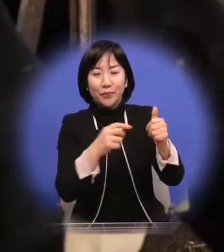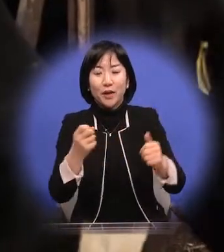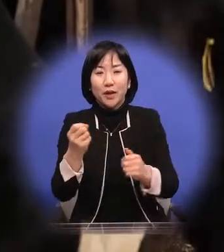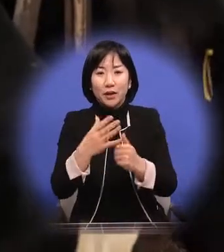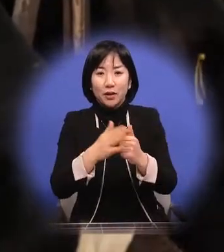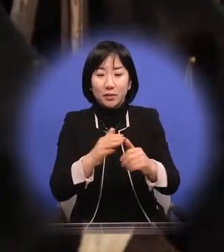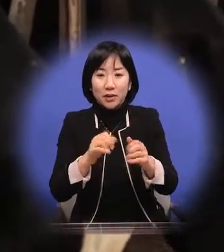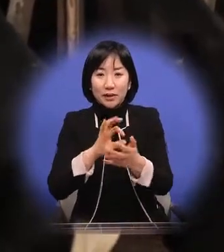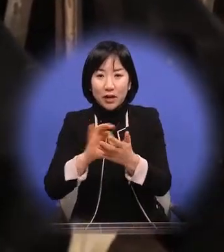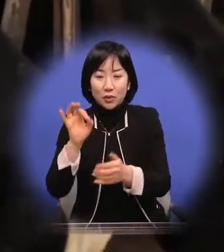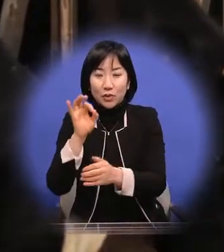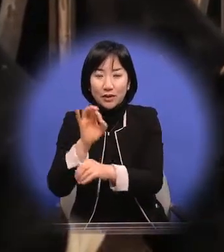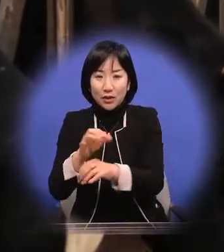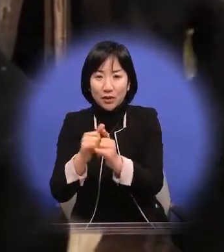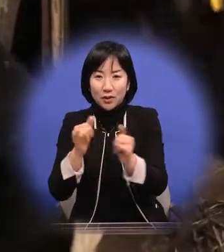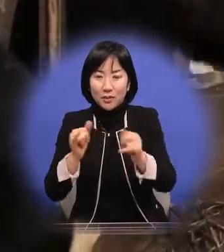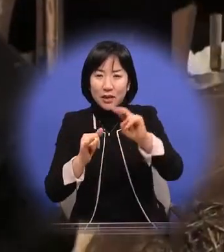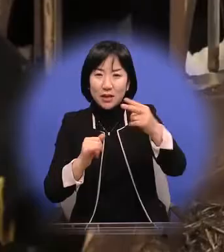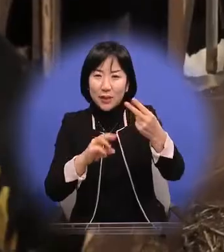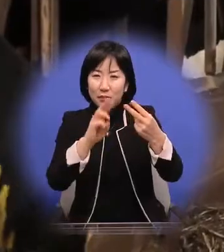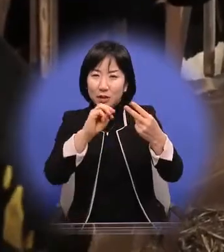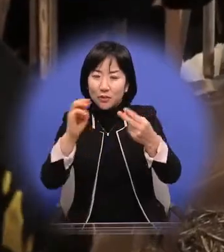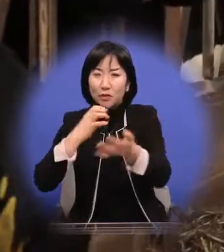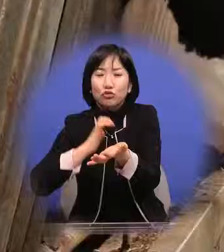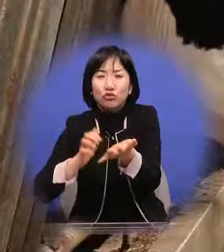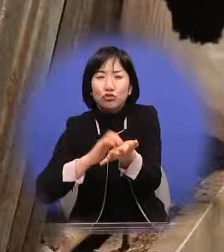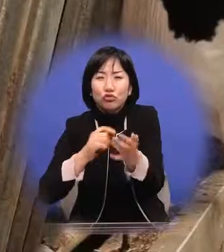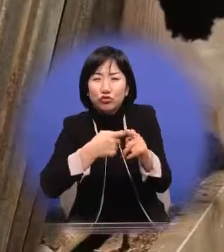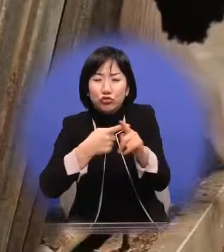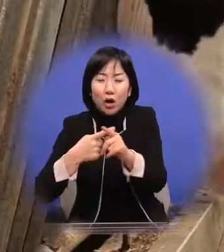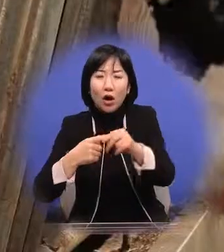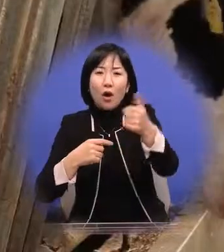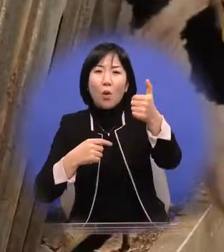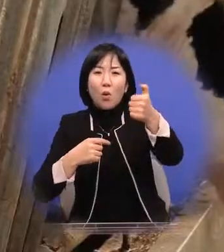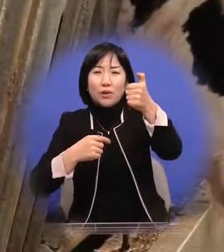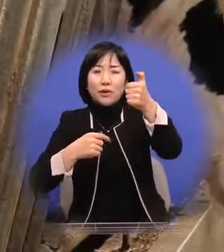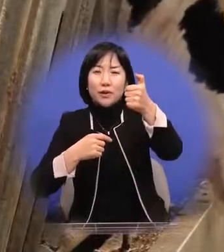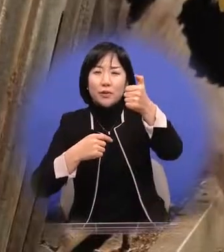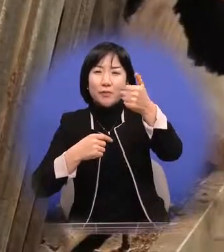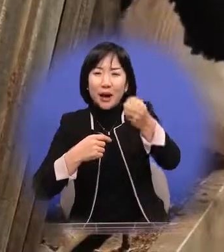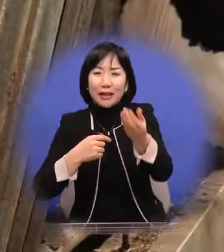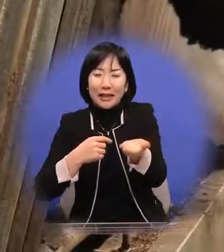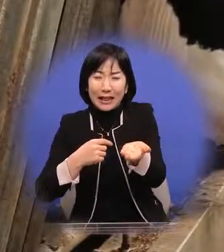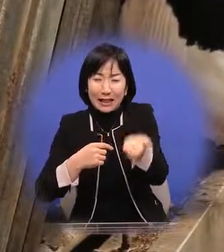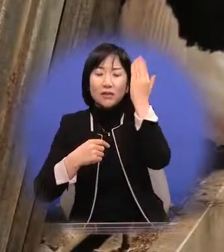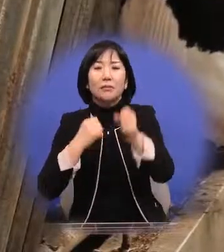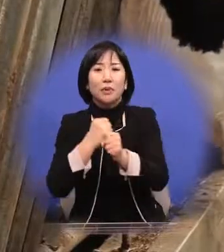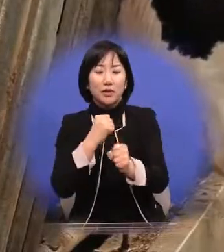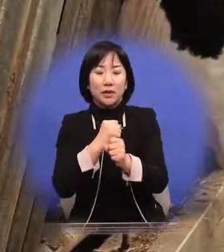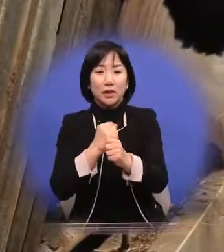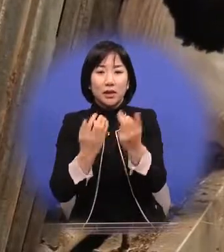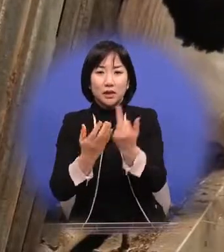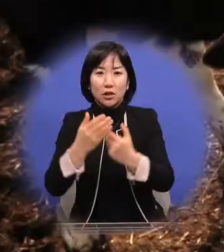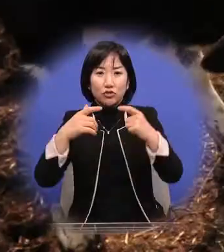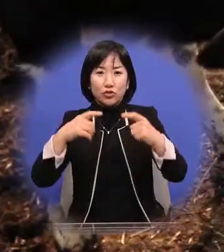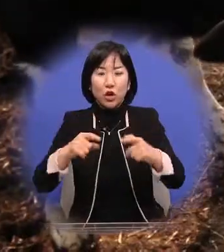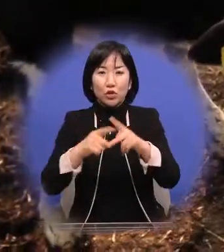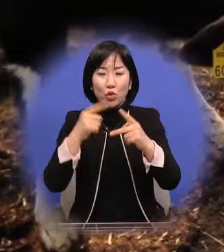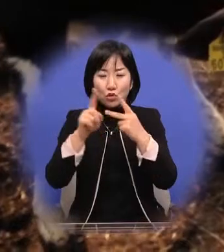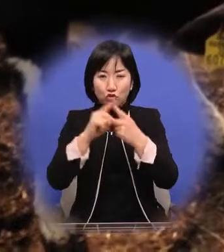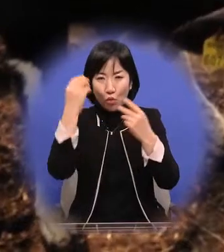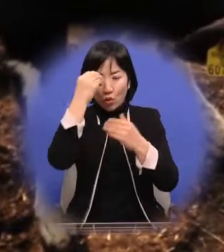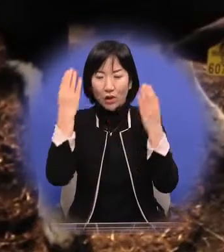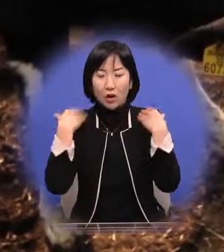소비자들이 즐겨 찾는 200ml팩으로 환산하면 50여만개를 만들어낸 셈입니다. 제주지역 초중공교